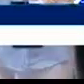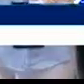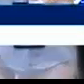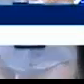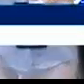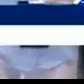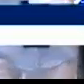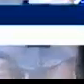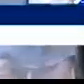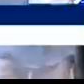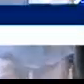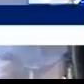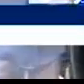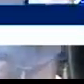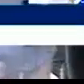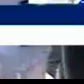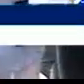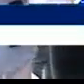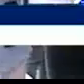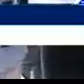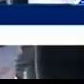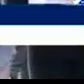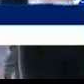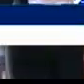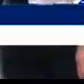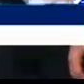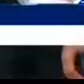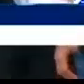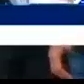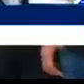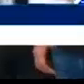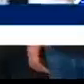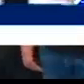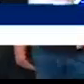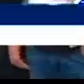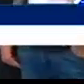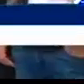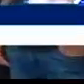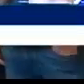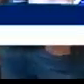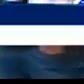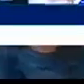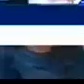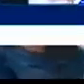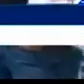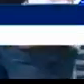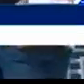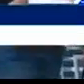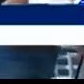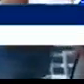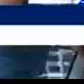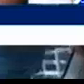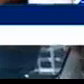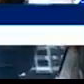mai mare număr de turiști din România. Dar pe care îi așteptăm, pe care îi așteptăm din seară. Am înțeles că mai sunt câteva locuri foarte puține cei drept, dar